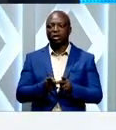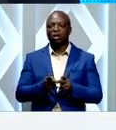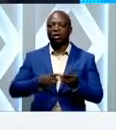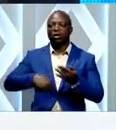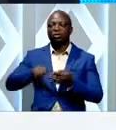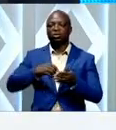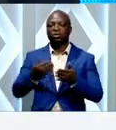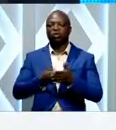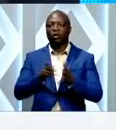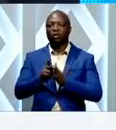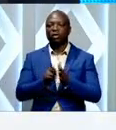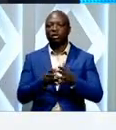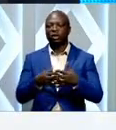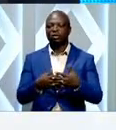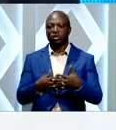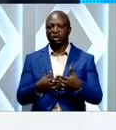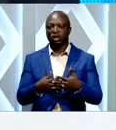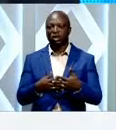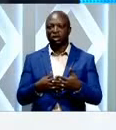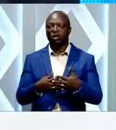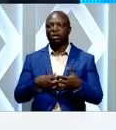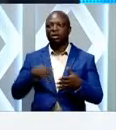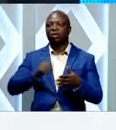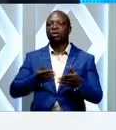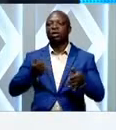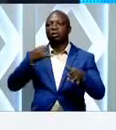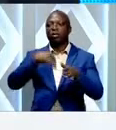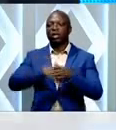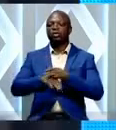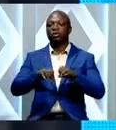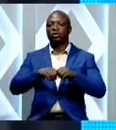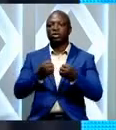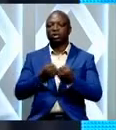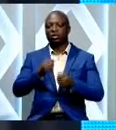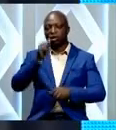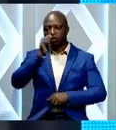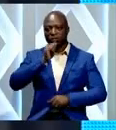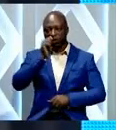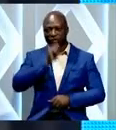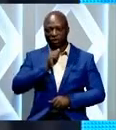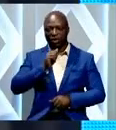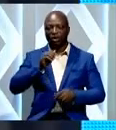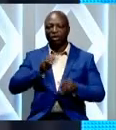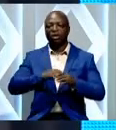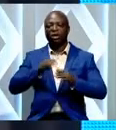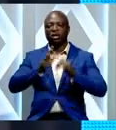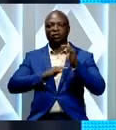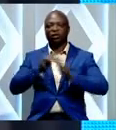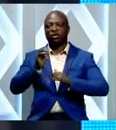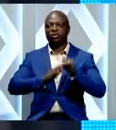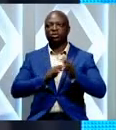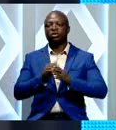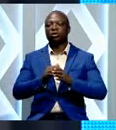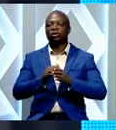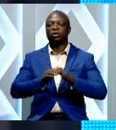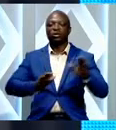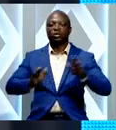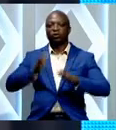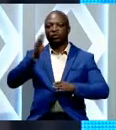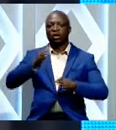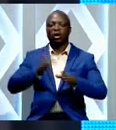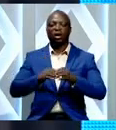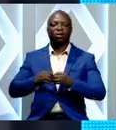de nouvelles politiques industrielles que l'implication du secteur privé dans les infrastructures se construira en